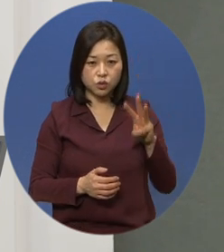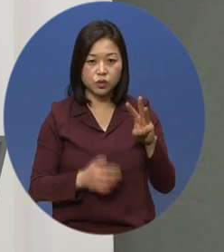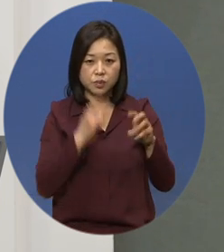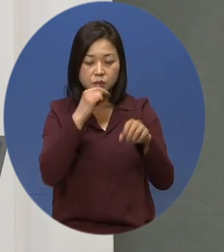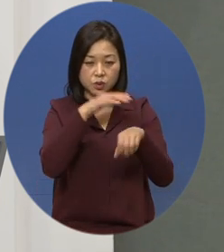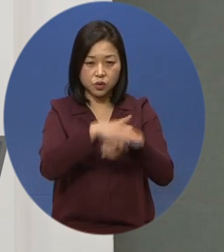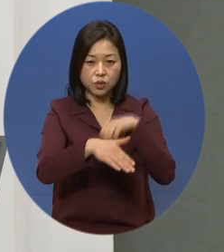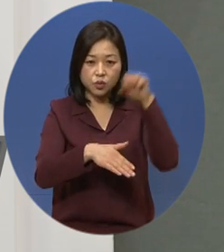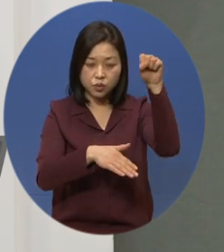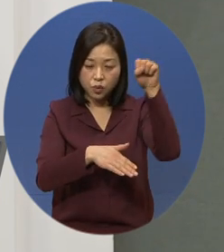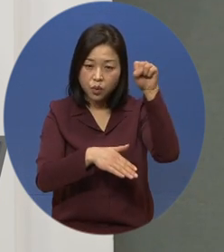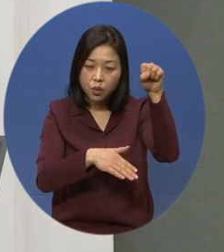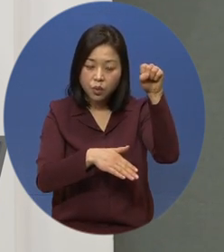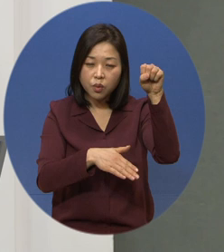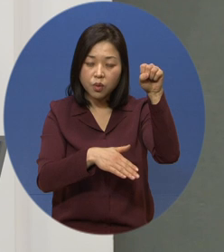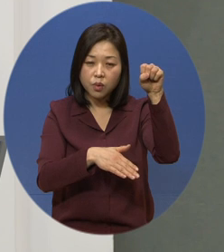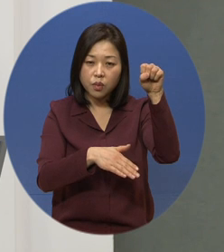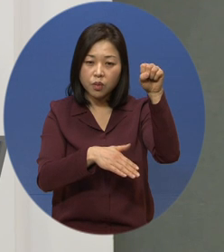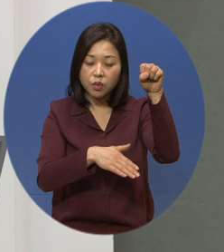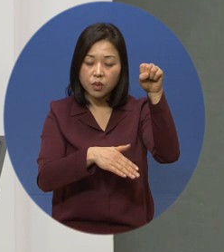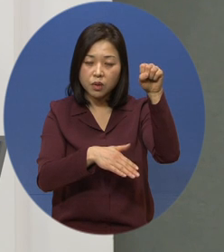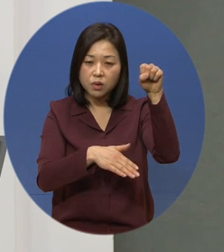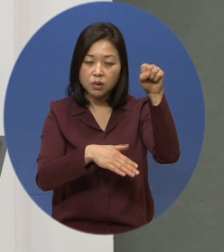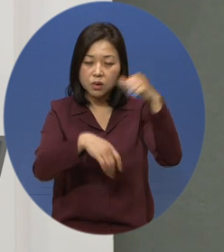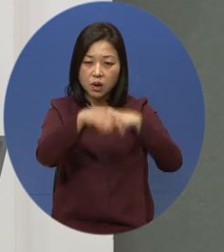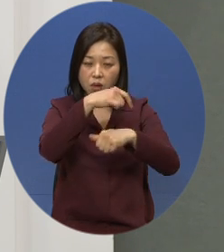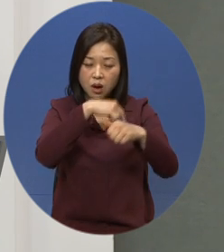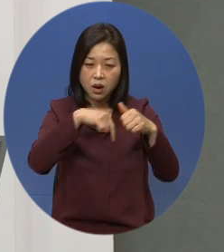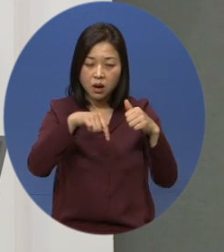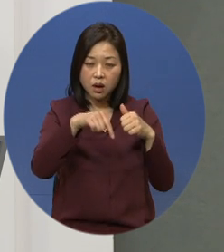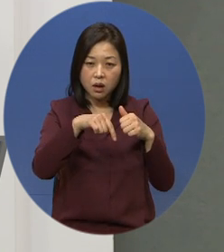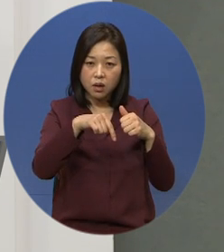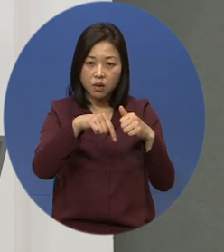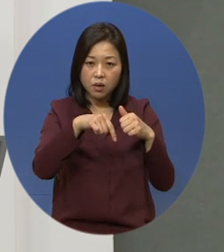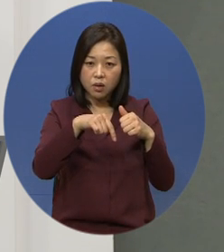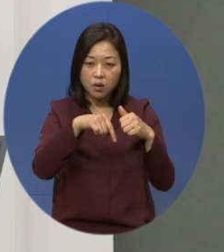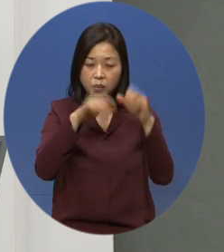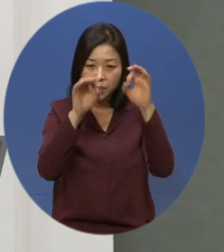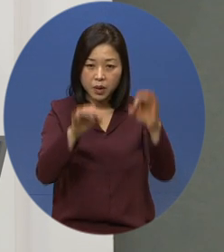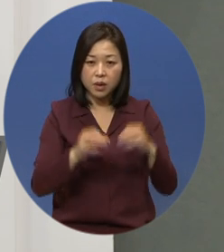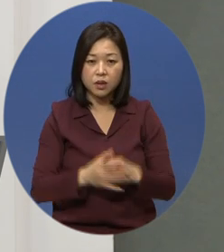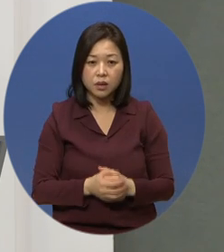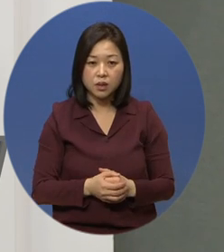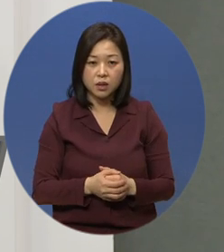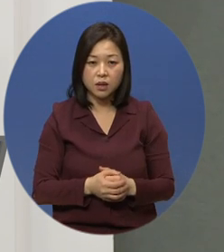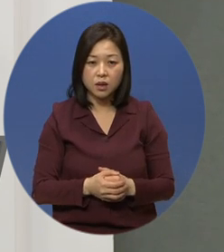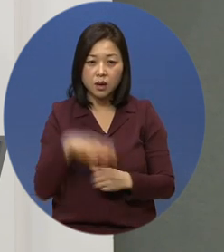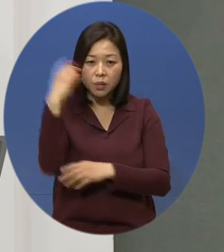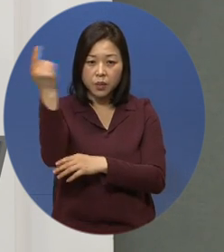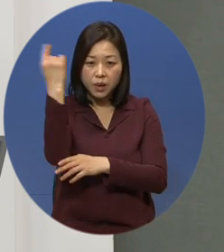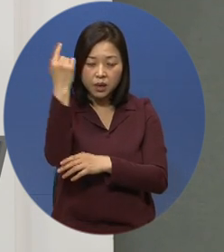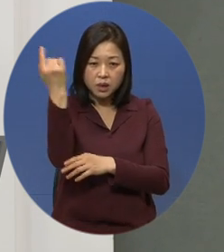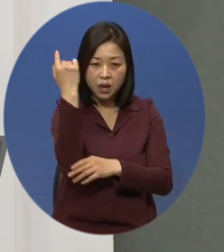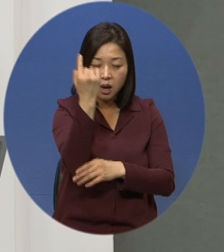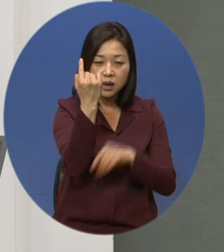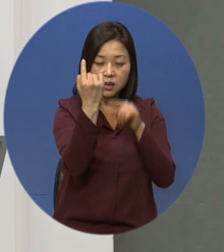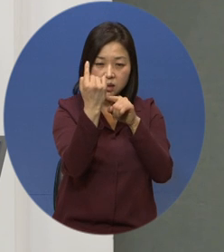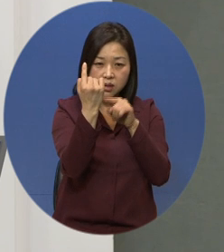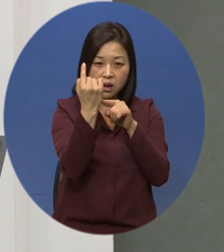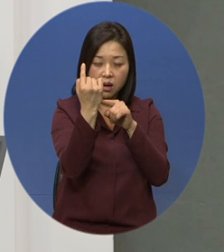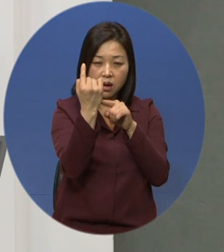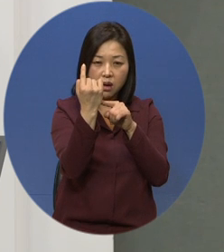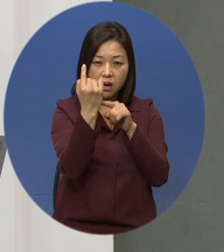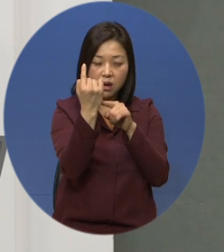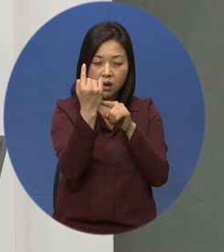민주화 운동 항쟁 m 장면 중에 활기가 등장을 해서 아